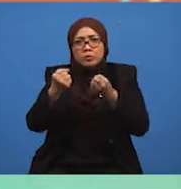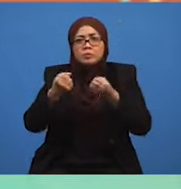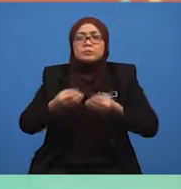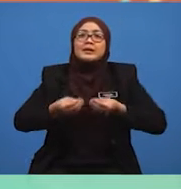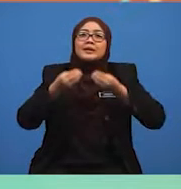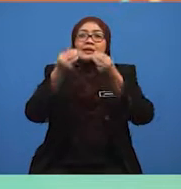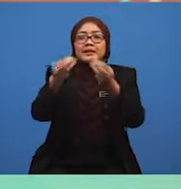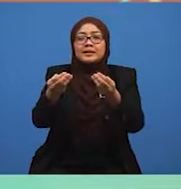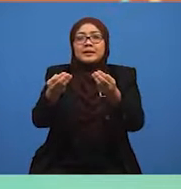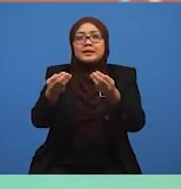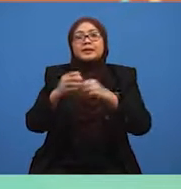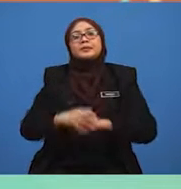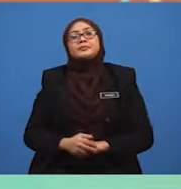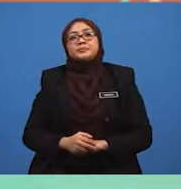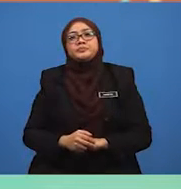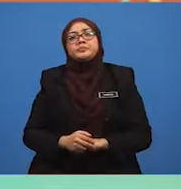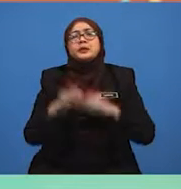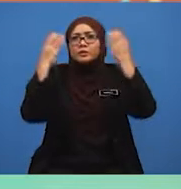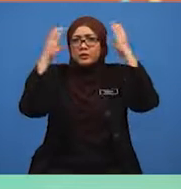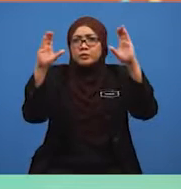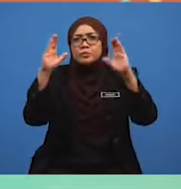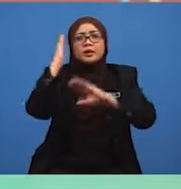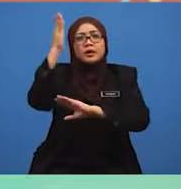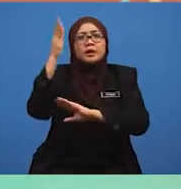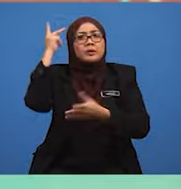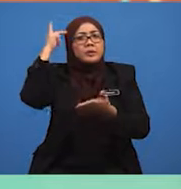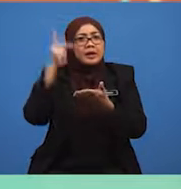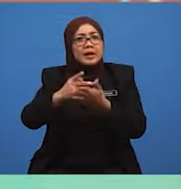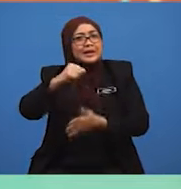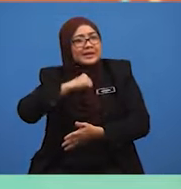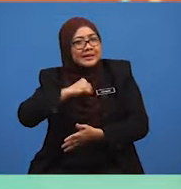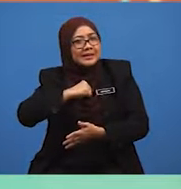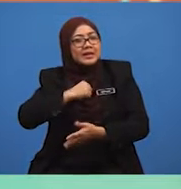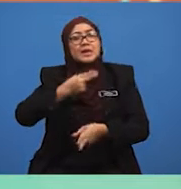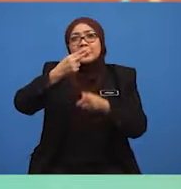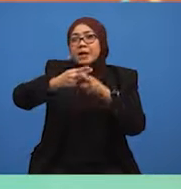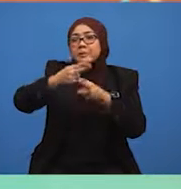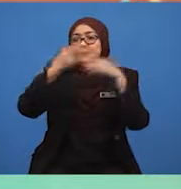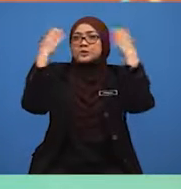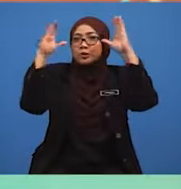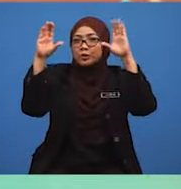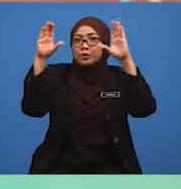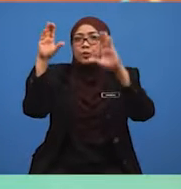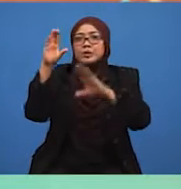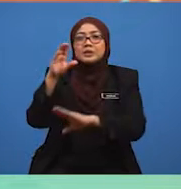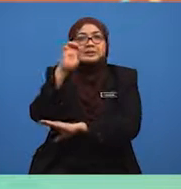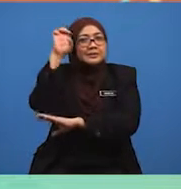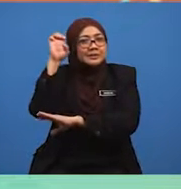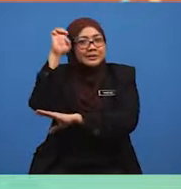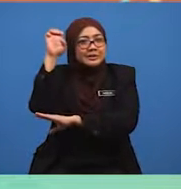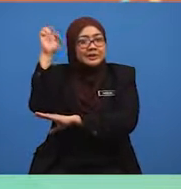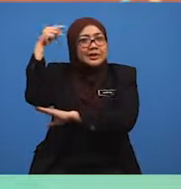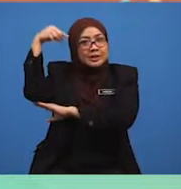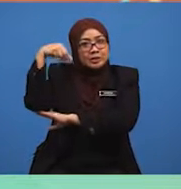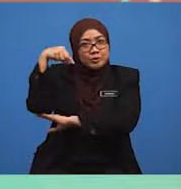sampaikan. Tanpa membuang masa, saya akan memperkenalkan diri saya. Nama saya Mr. Q daripada